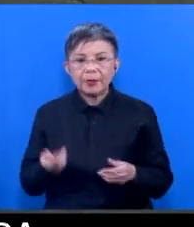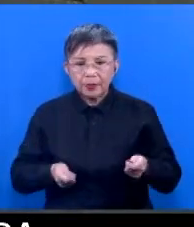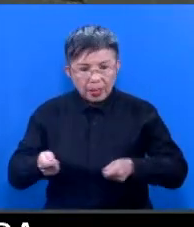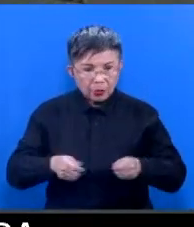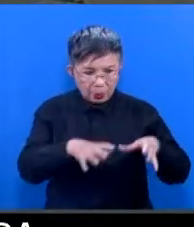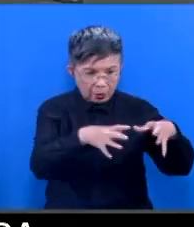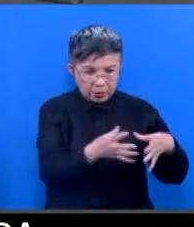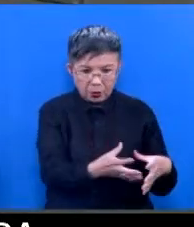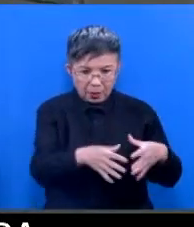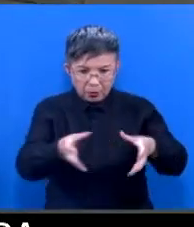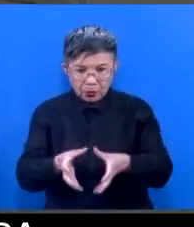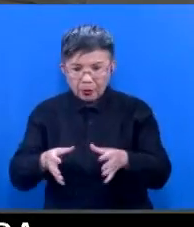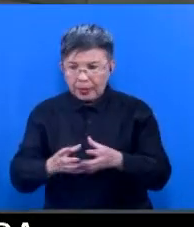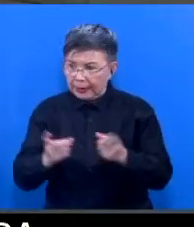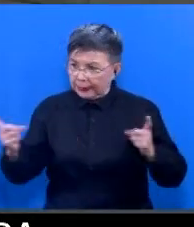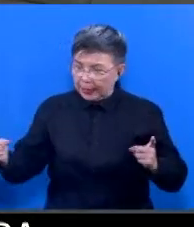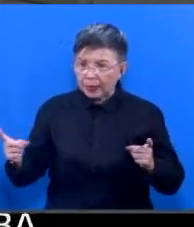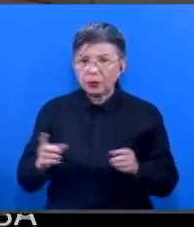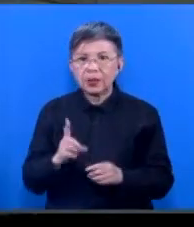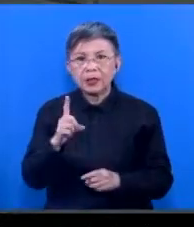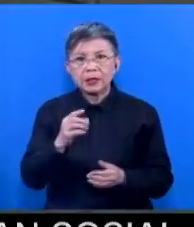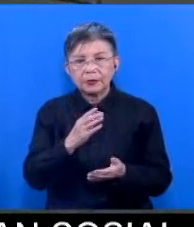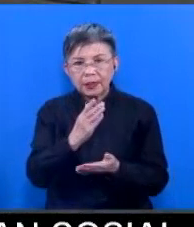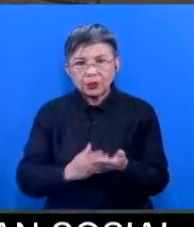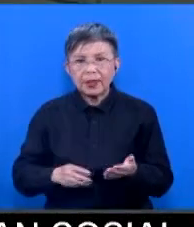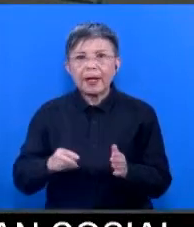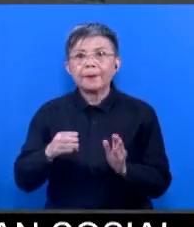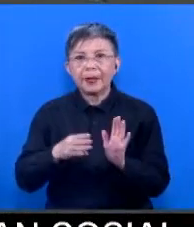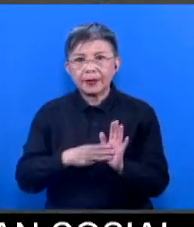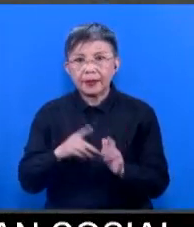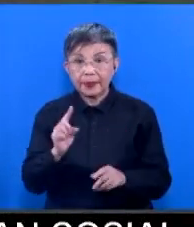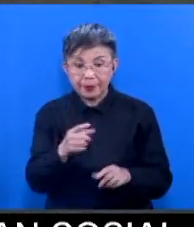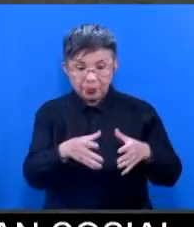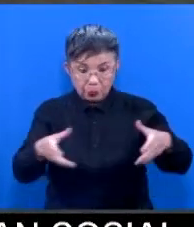ruangan agar berjarak kurang lebih 1,5 meter di setiap